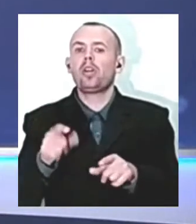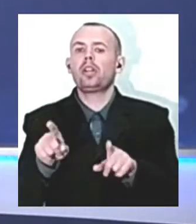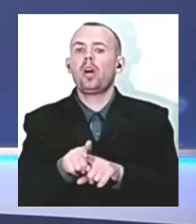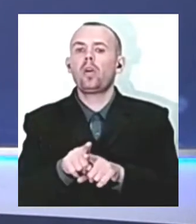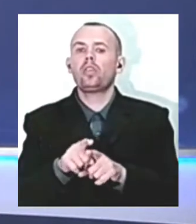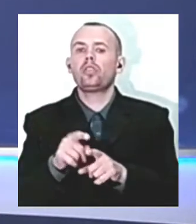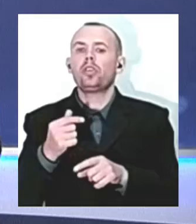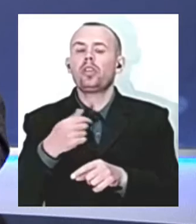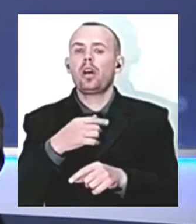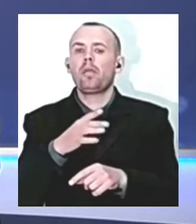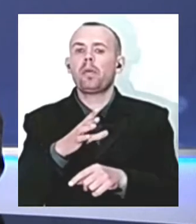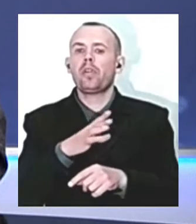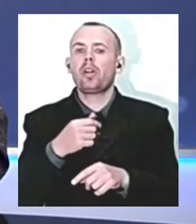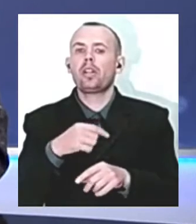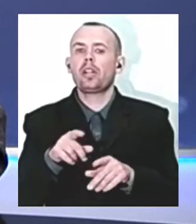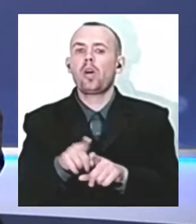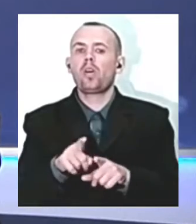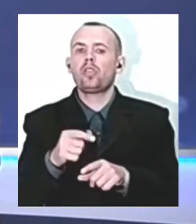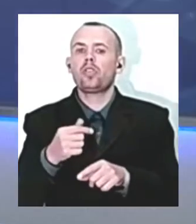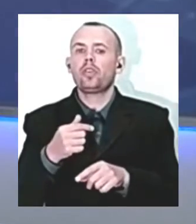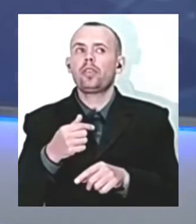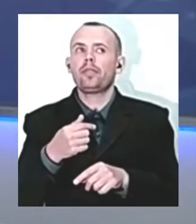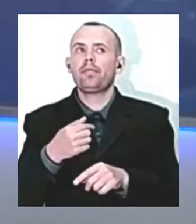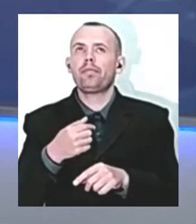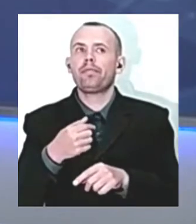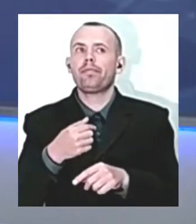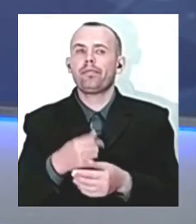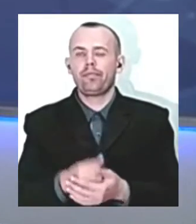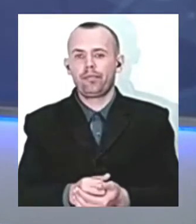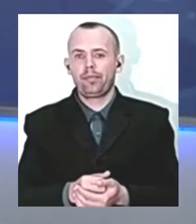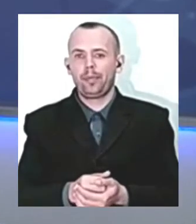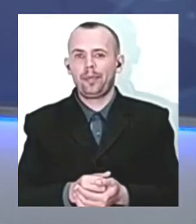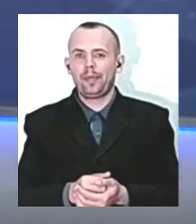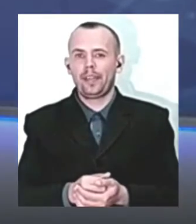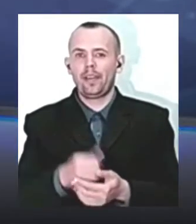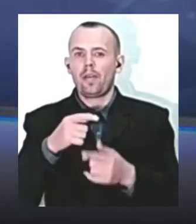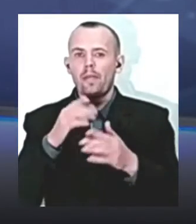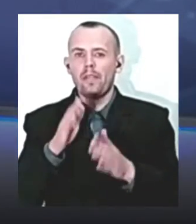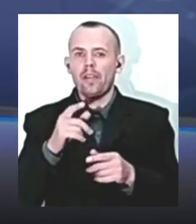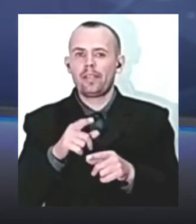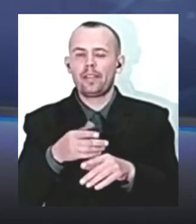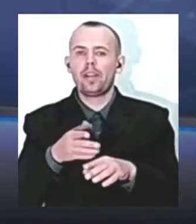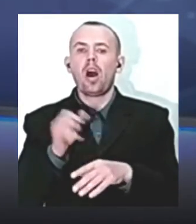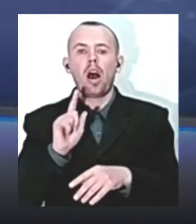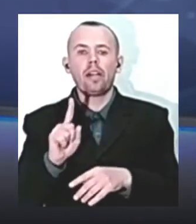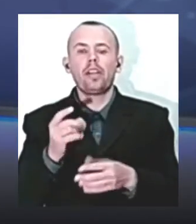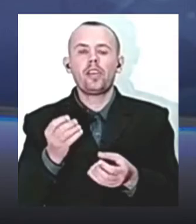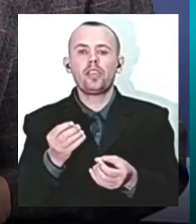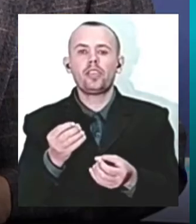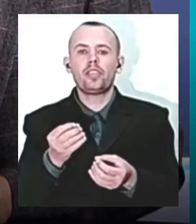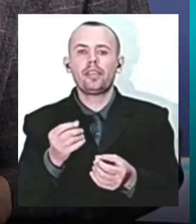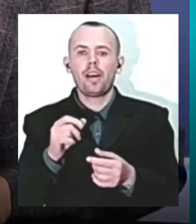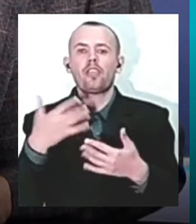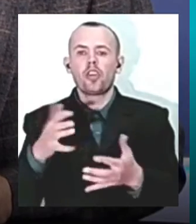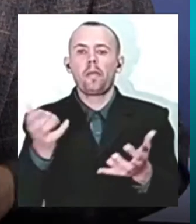них також, як ведуть... будівлю в експлуатацію. Теж включений, але ще не приймає після